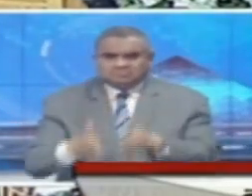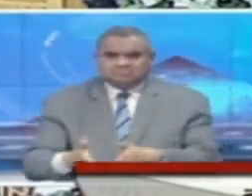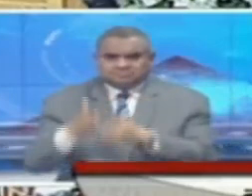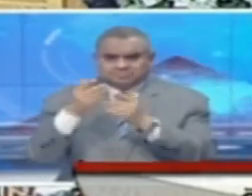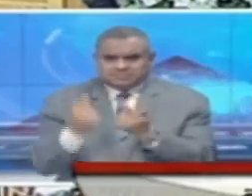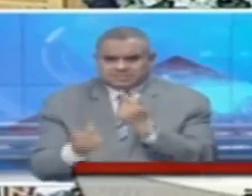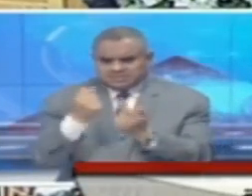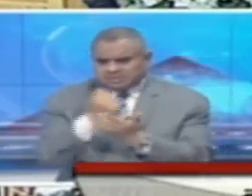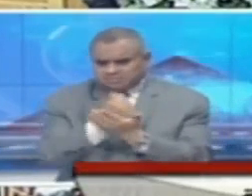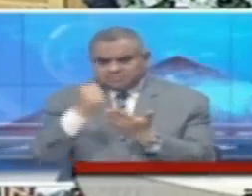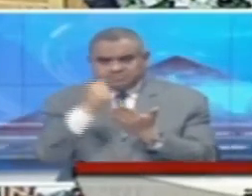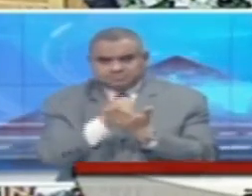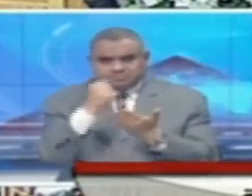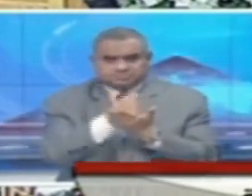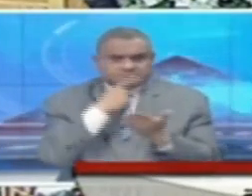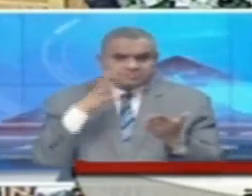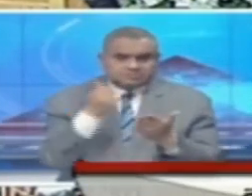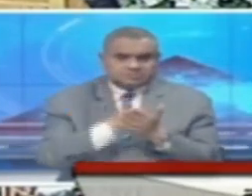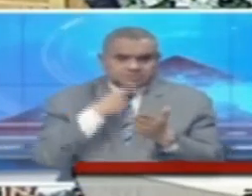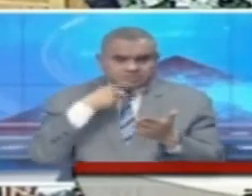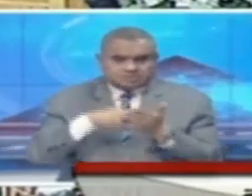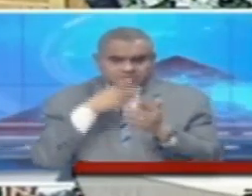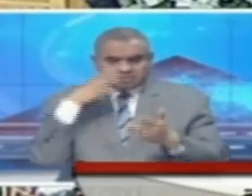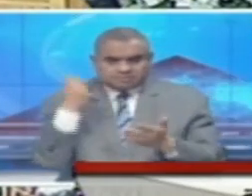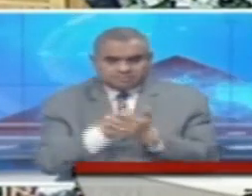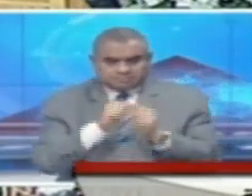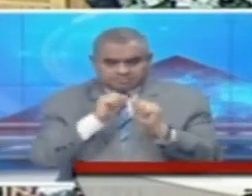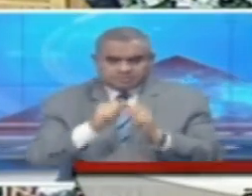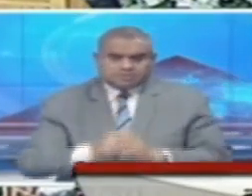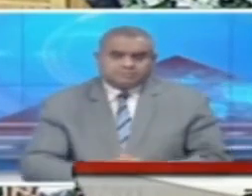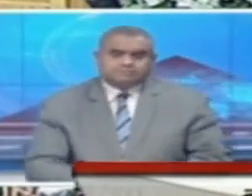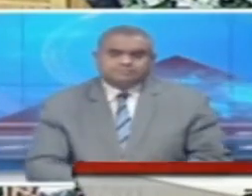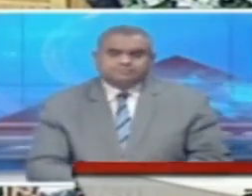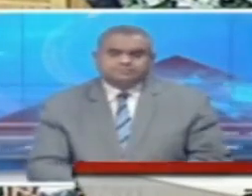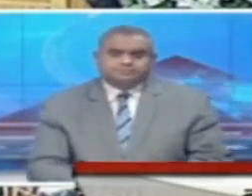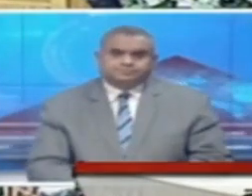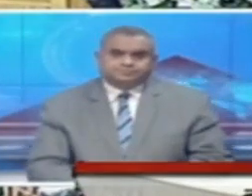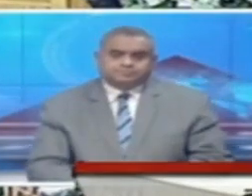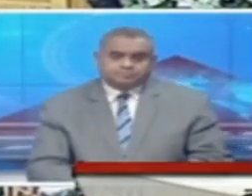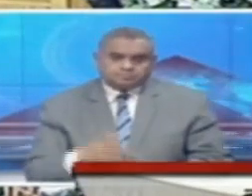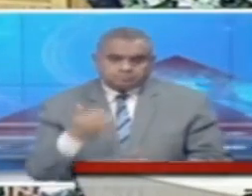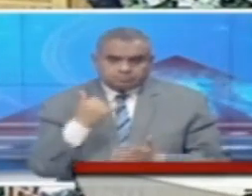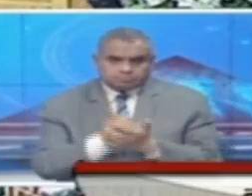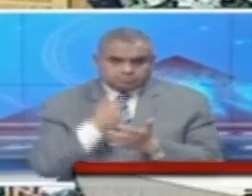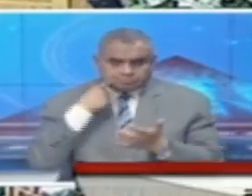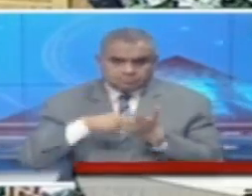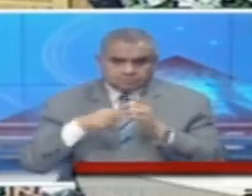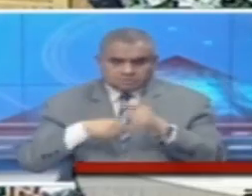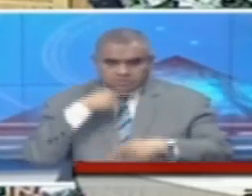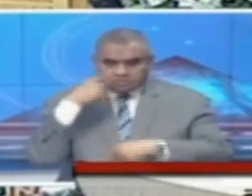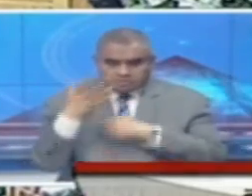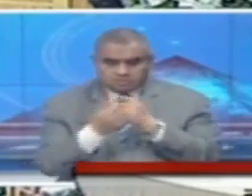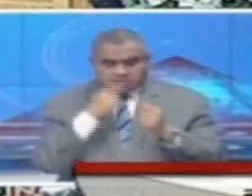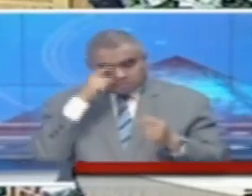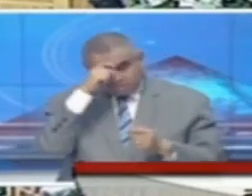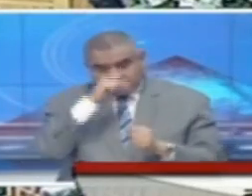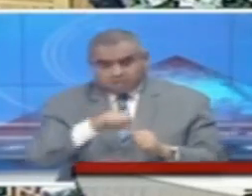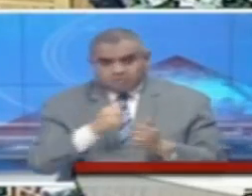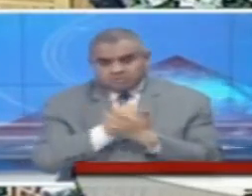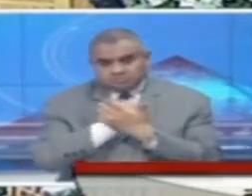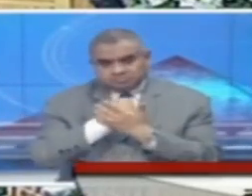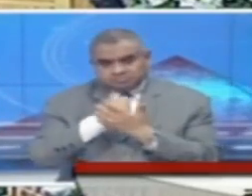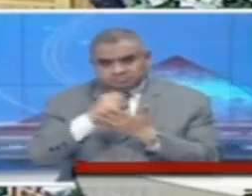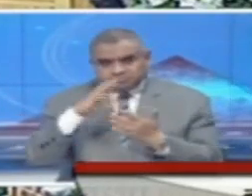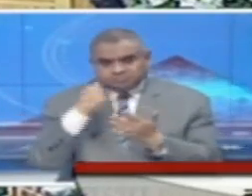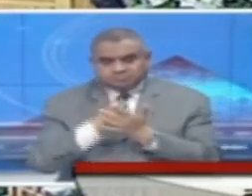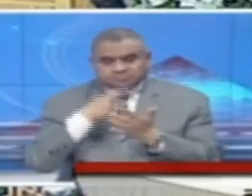اللي في التخطيط العمراني بتاعها مثلا يتم تجاوزه بشكل كبير